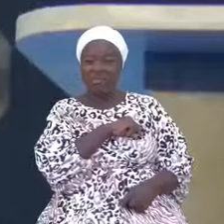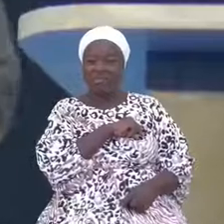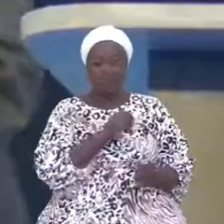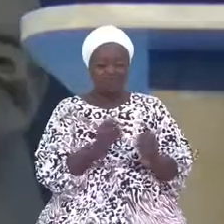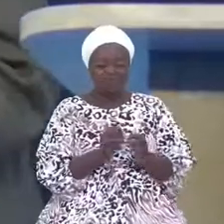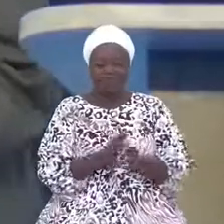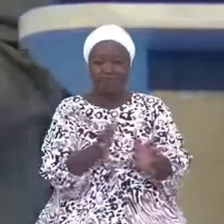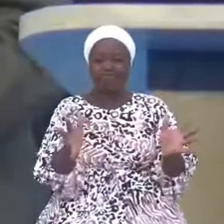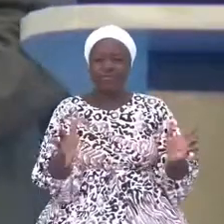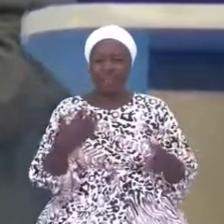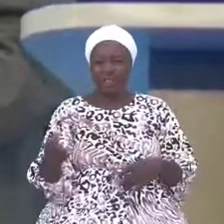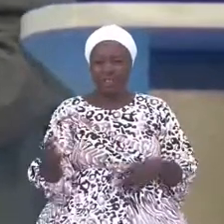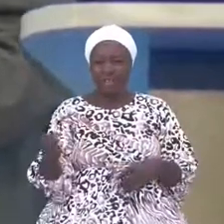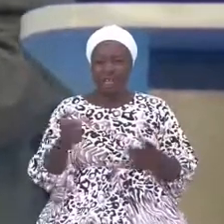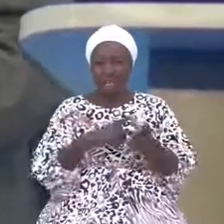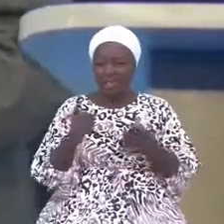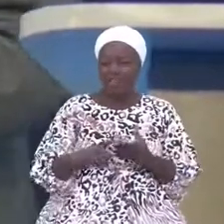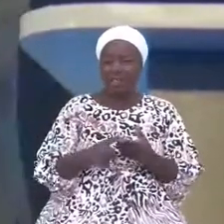de la culpabilité.